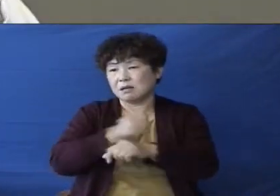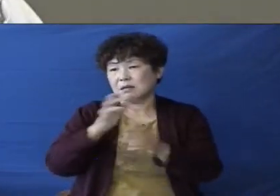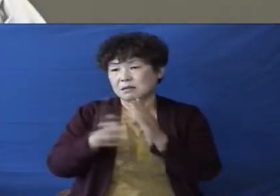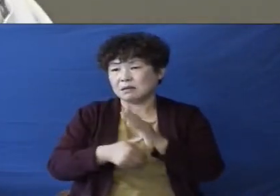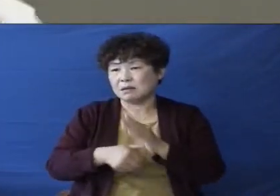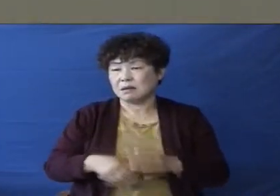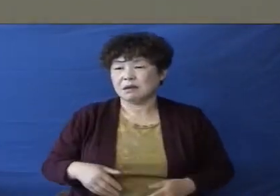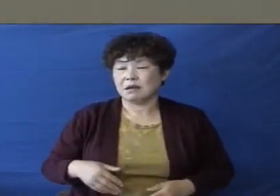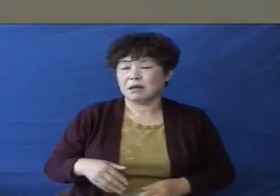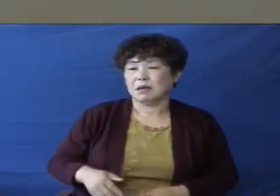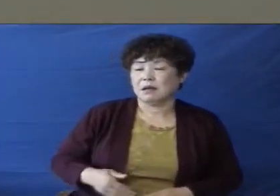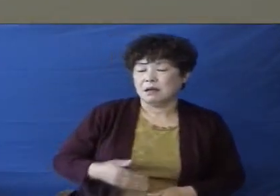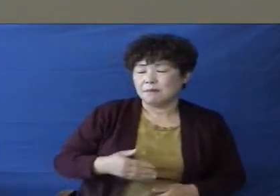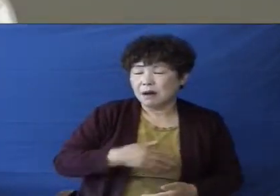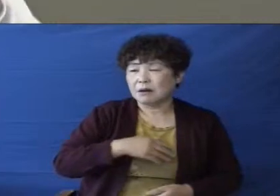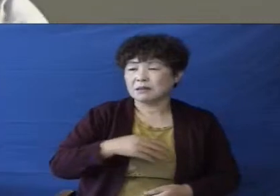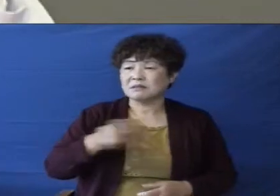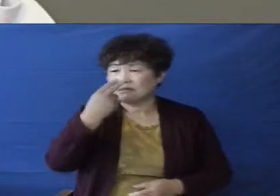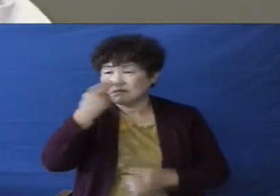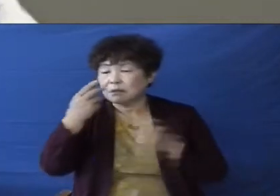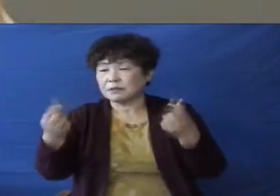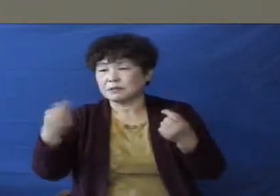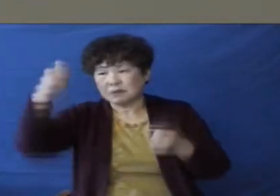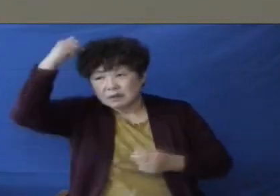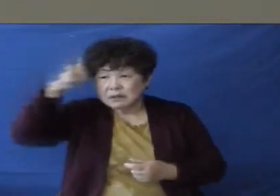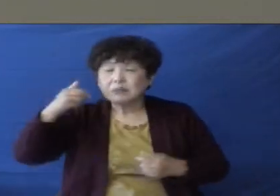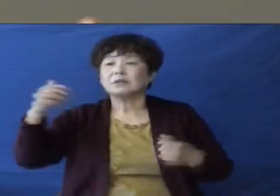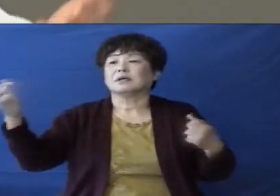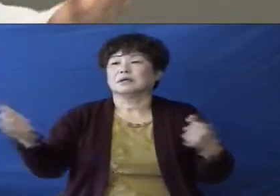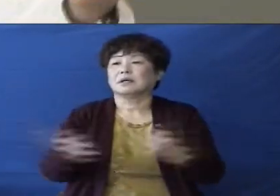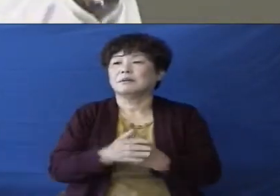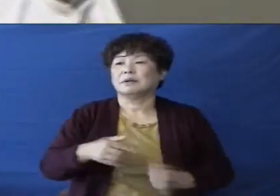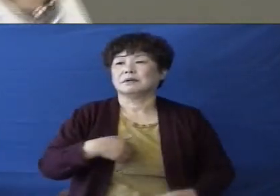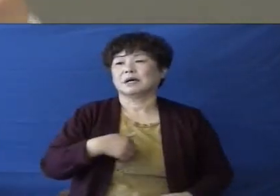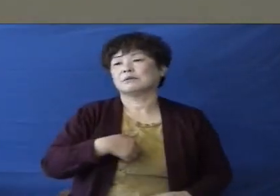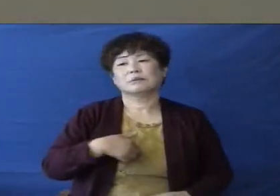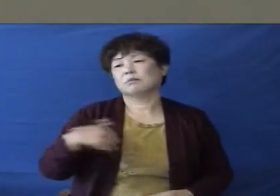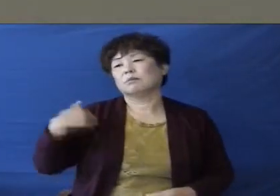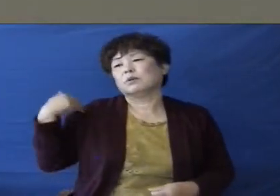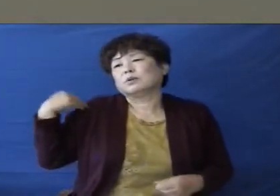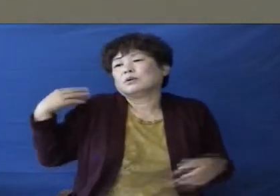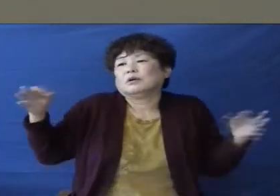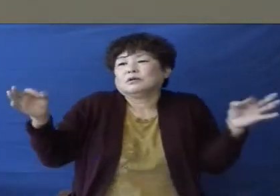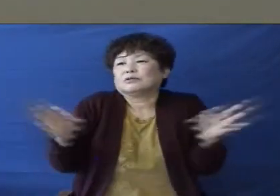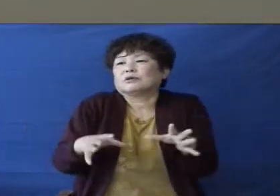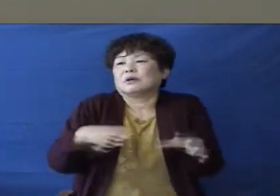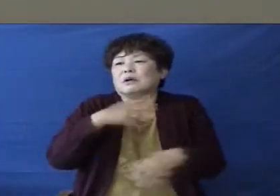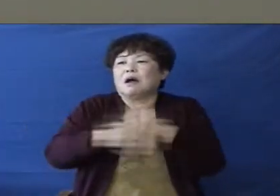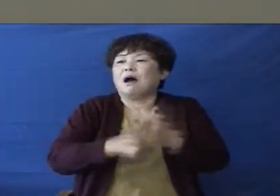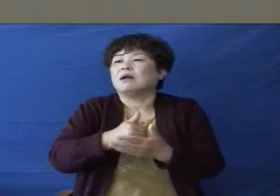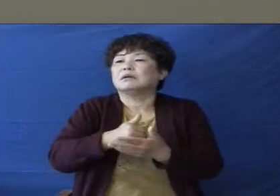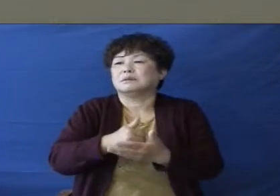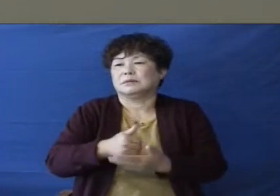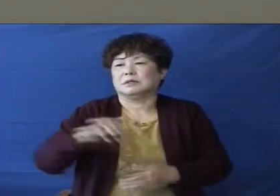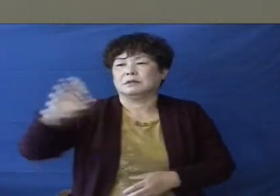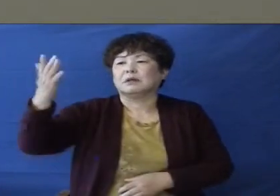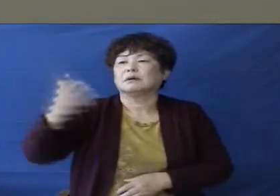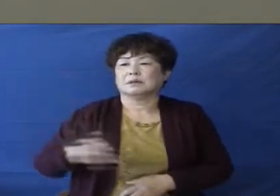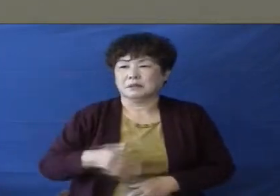나도 모르는 사이에 내가 그렇게 되려고 된 것은 아닌데 어느 순간에 보면 내가 하나님의 잘했어요